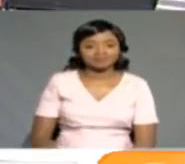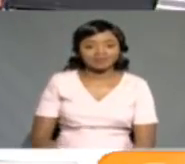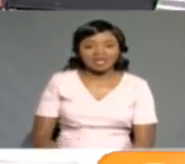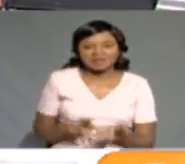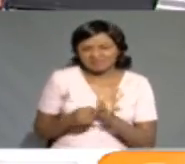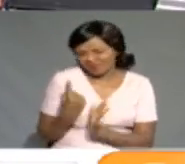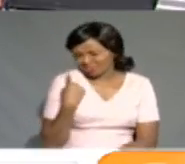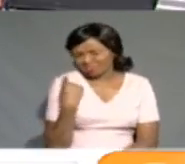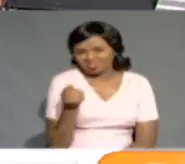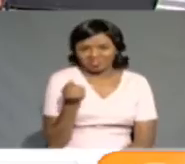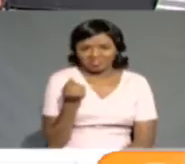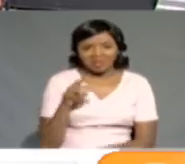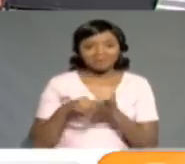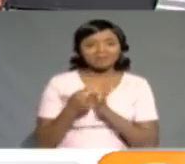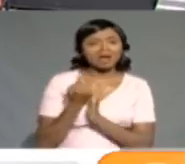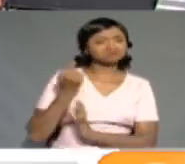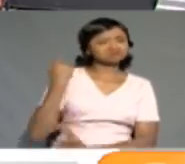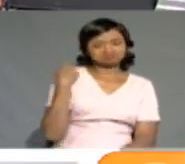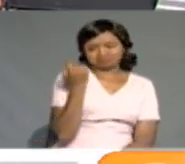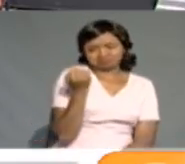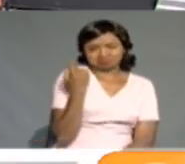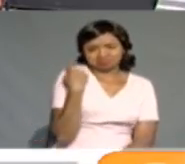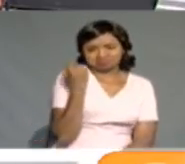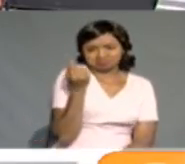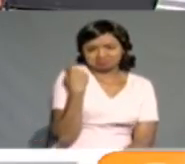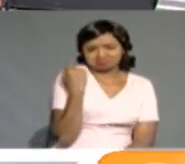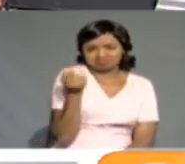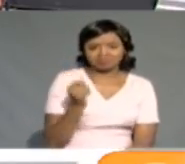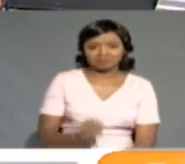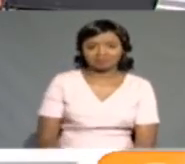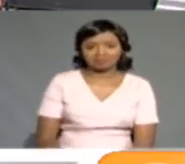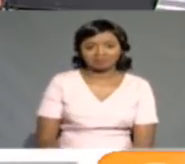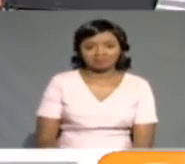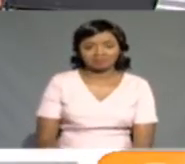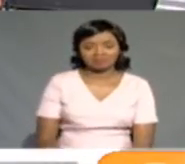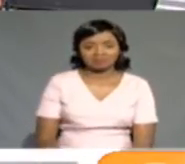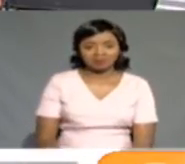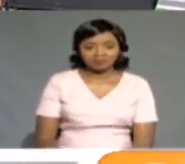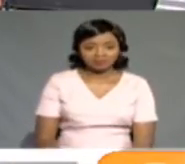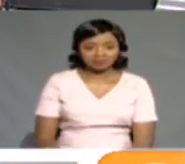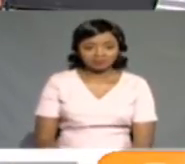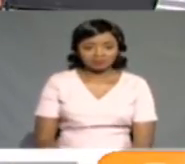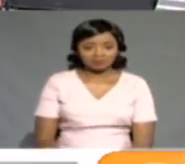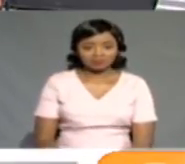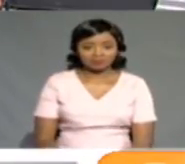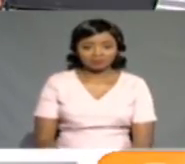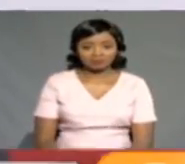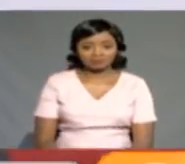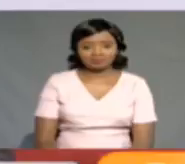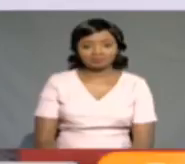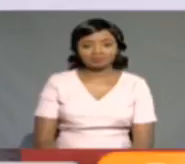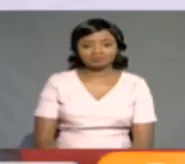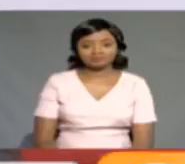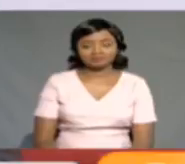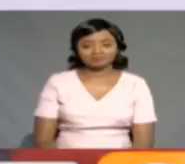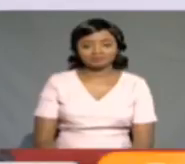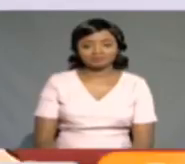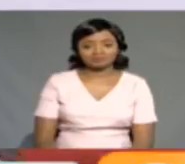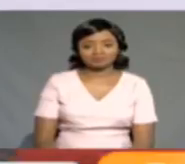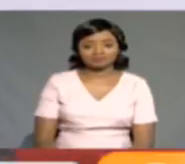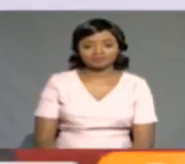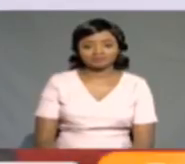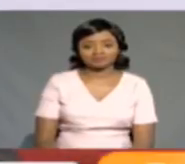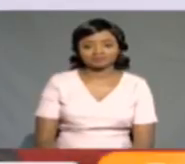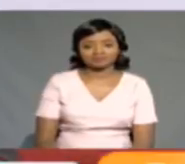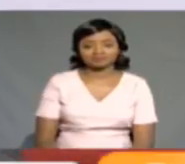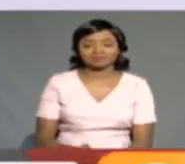majuzi. Ndio ile juzi juzi. Katika Kiswahili. Haya. Sasa siku chache zilizopita, hivi